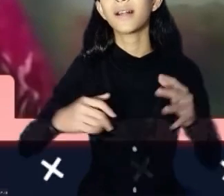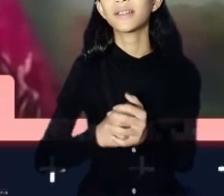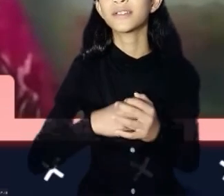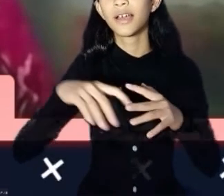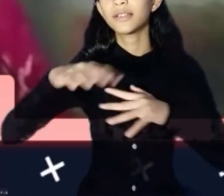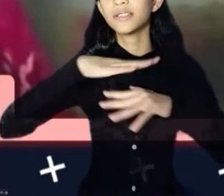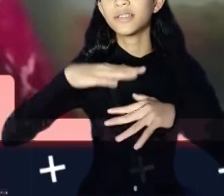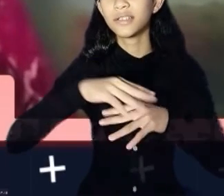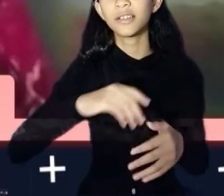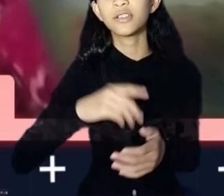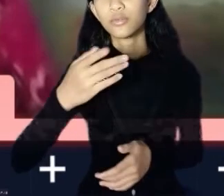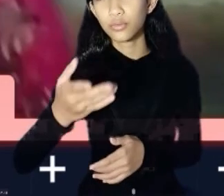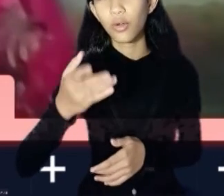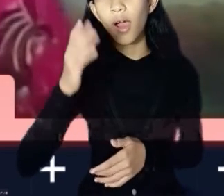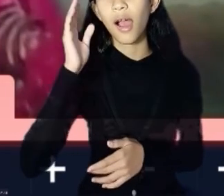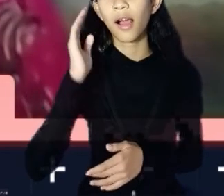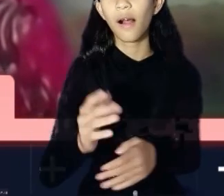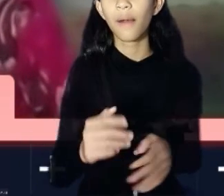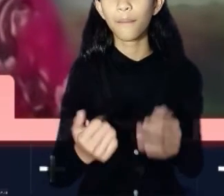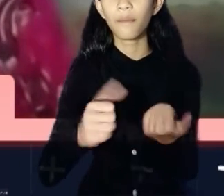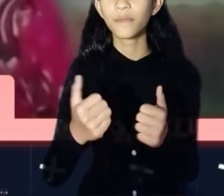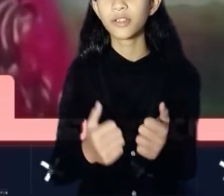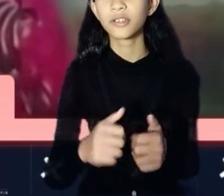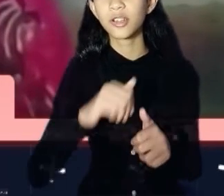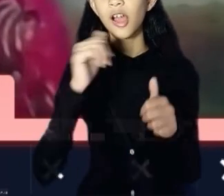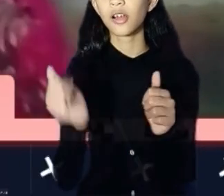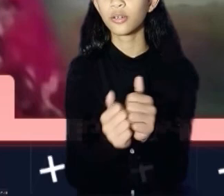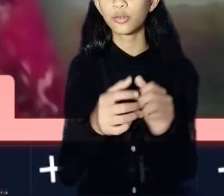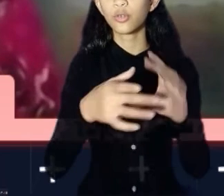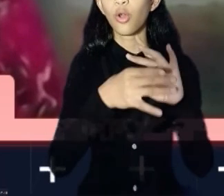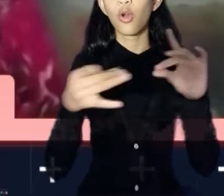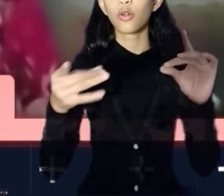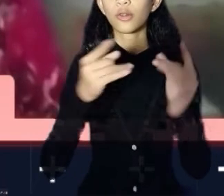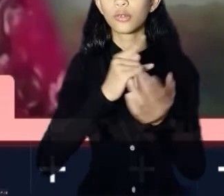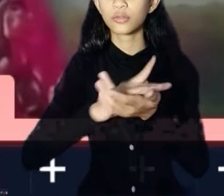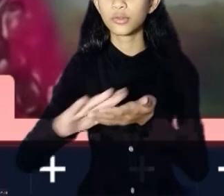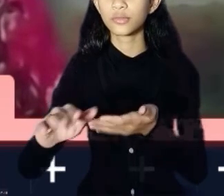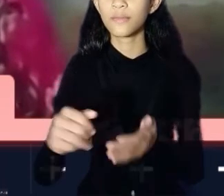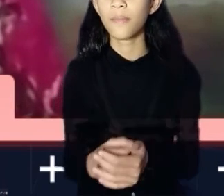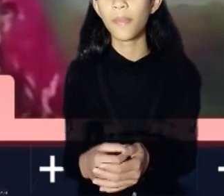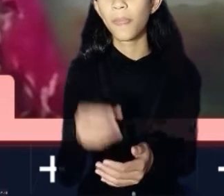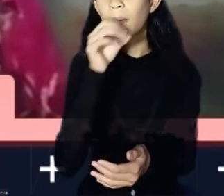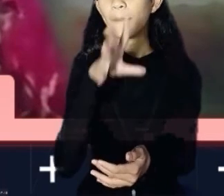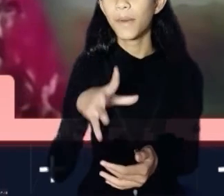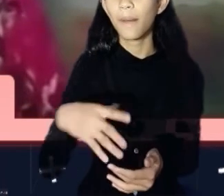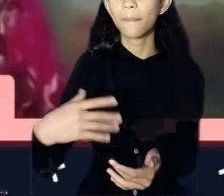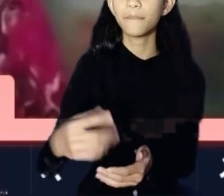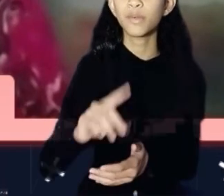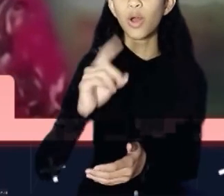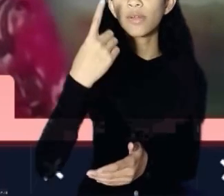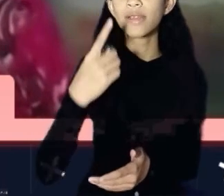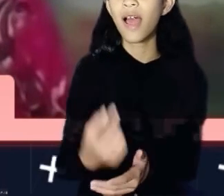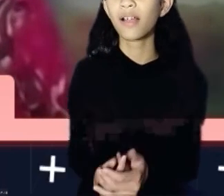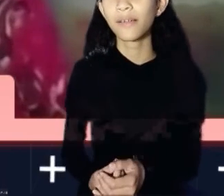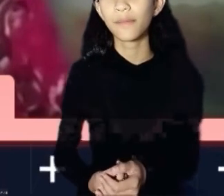yang akan membaptis dengan roh kudus jawaban pendahuluan hanya berdasarkan Injil Yohanes